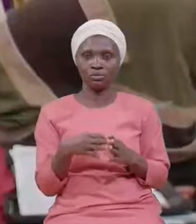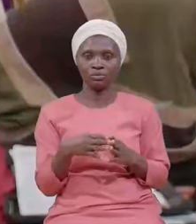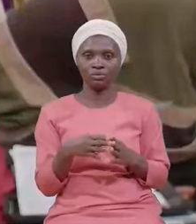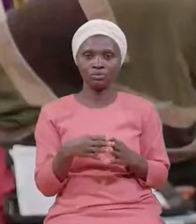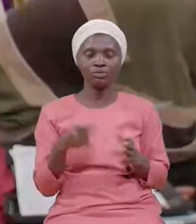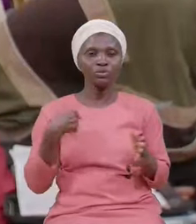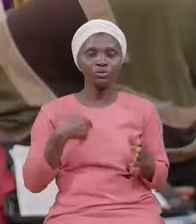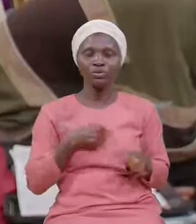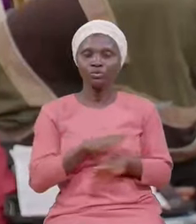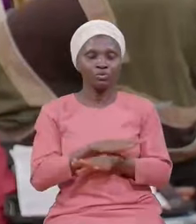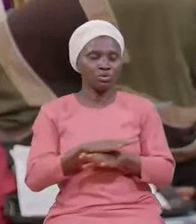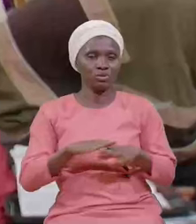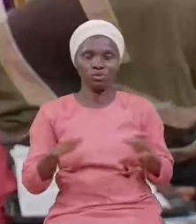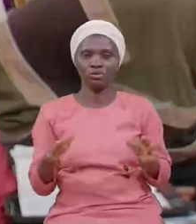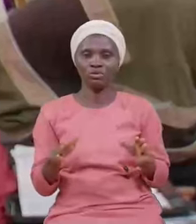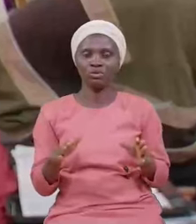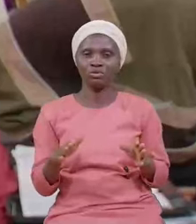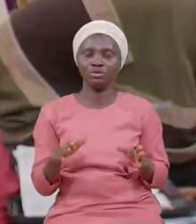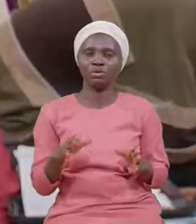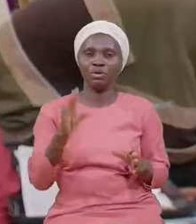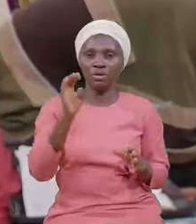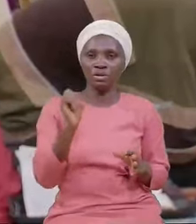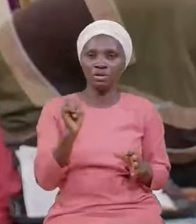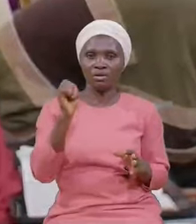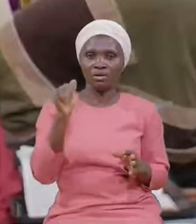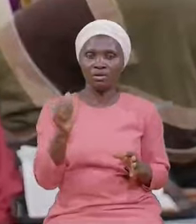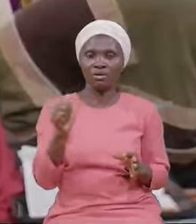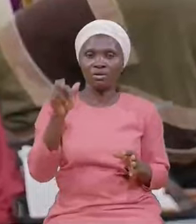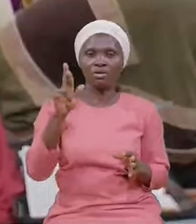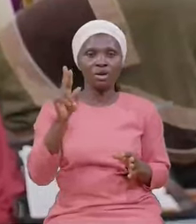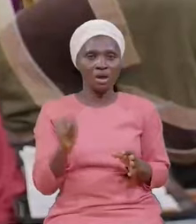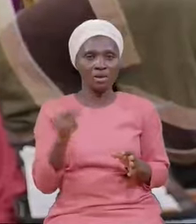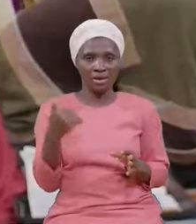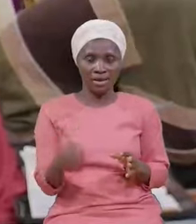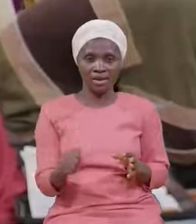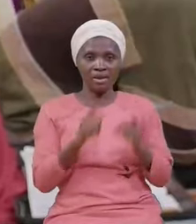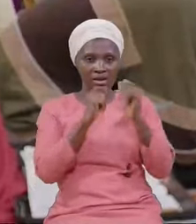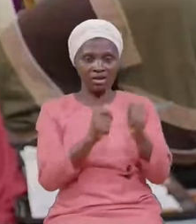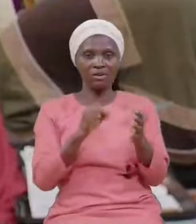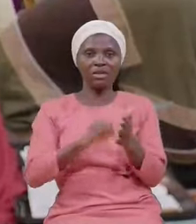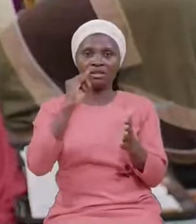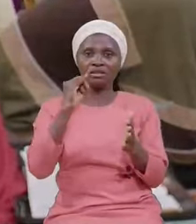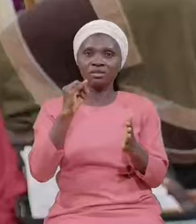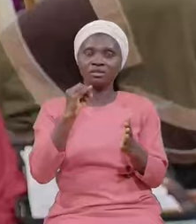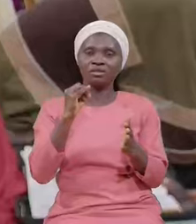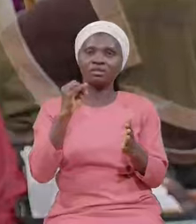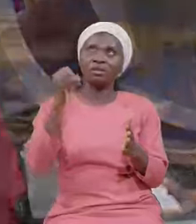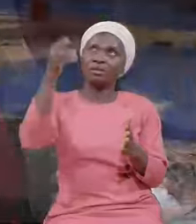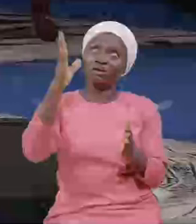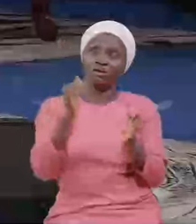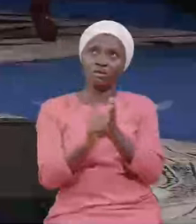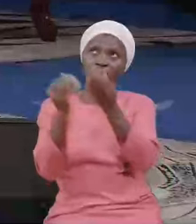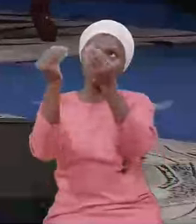don. C'est par amour du donateur qu'il nous fait don de ce qu'il offre. Verset